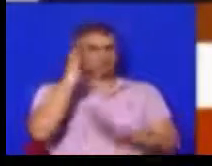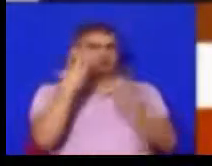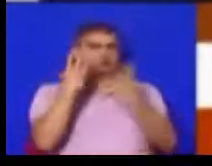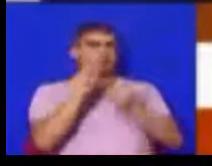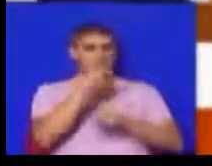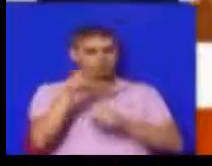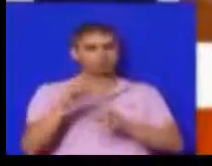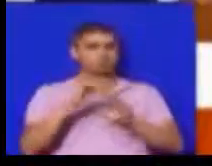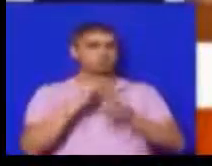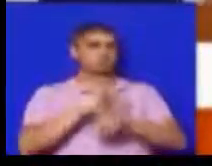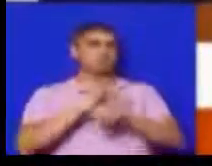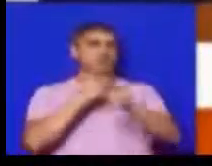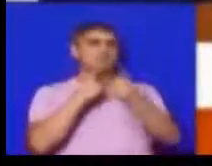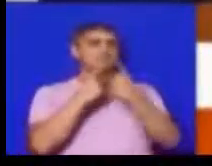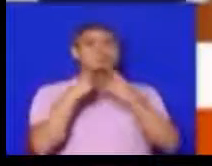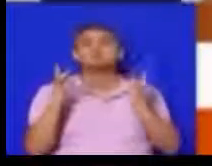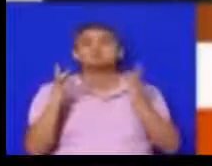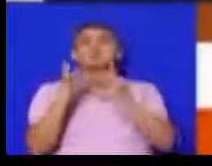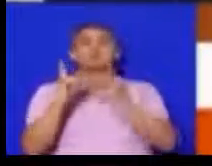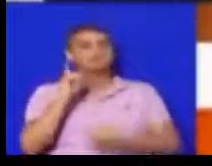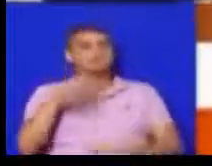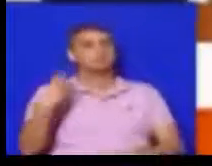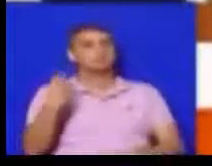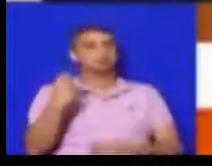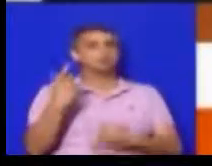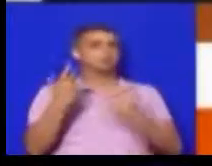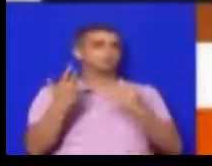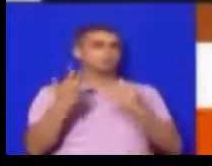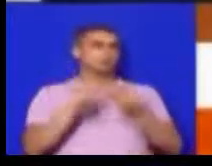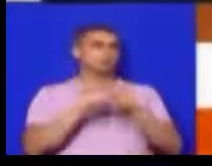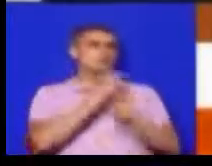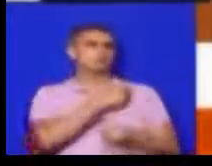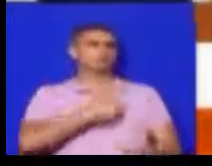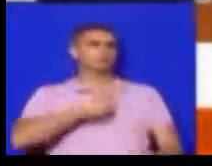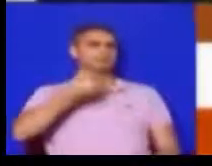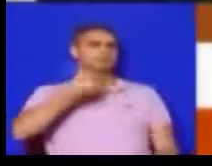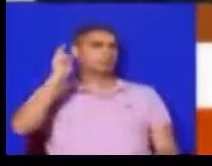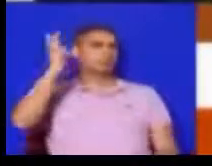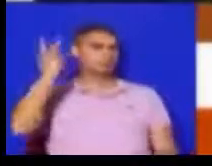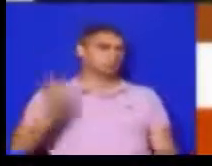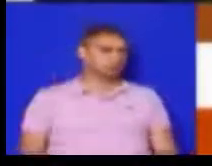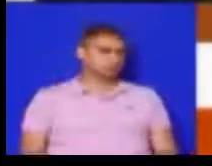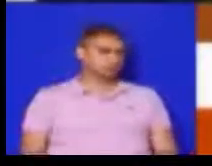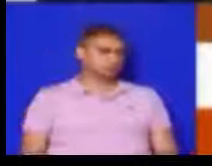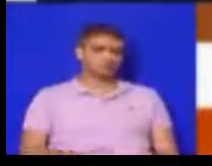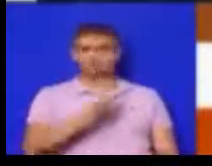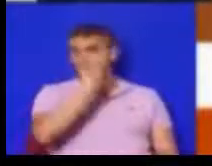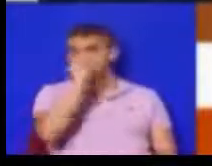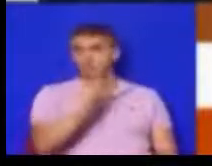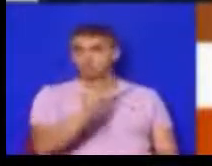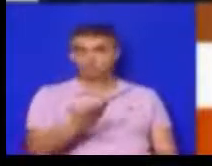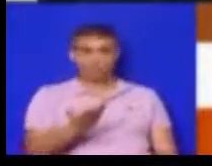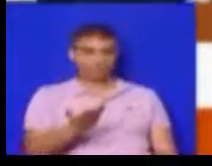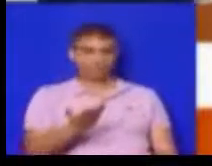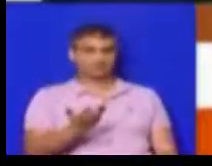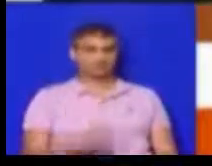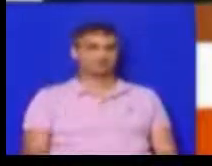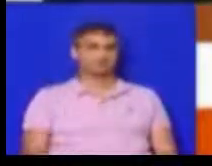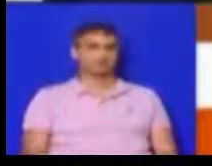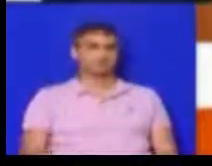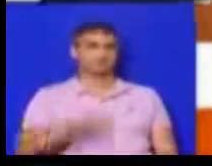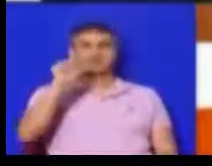את המשא ומתן. מולו צריך להיות מישהו בדרג של שר חוץ. זה יכול להיות